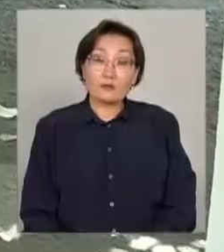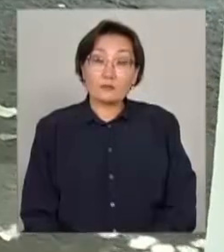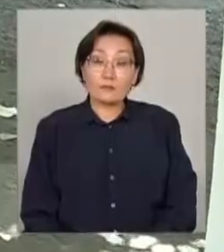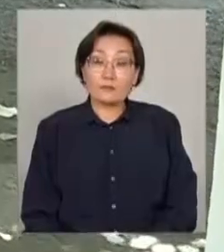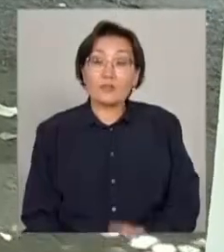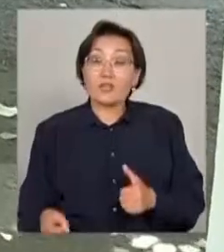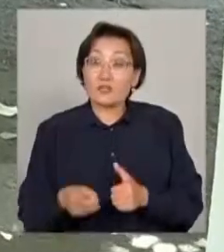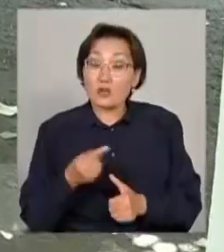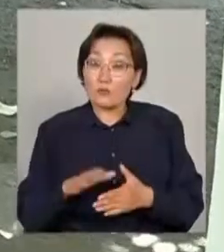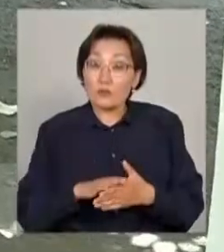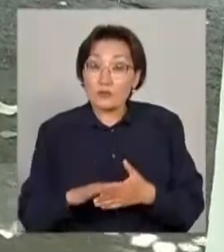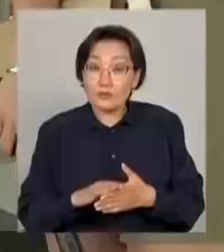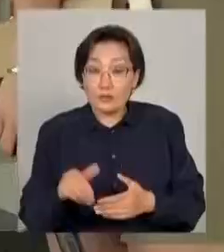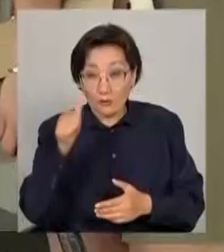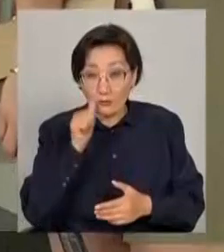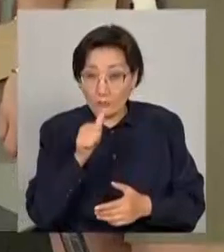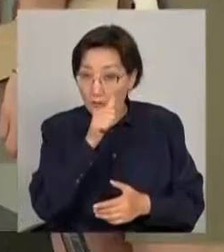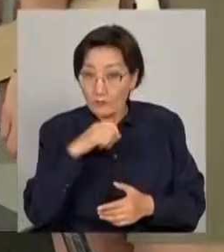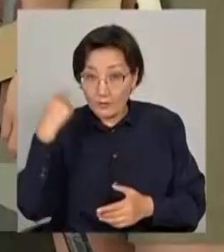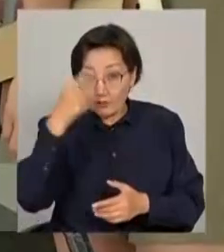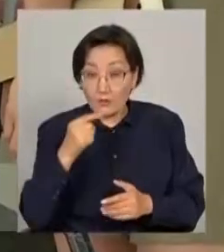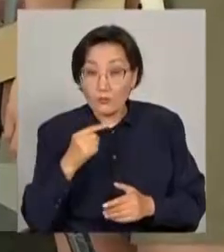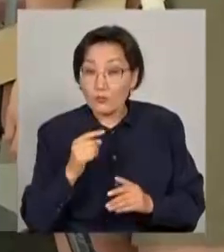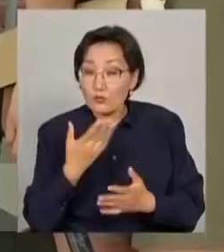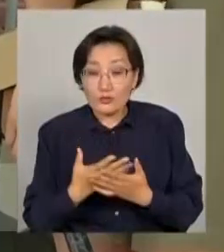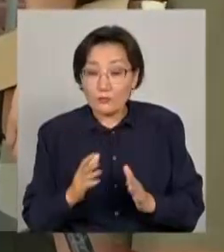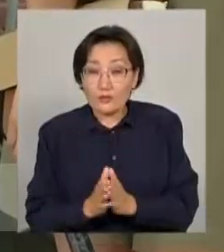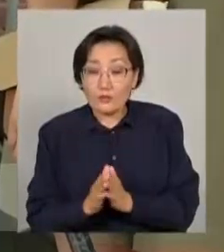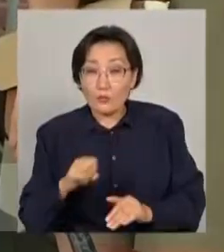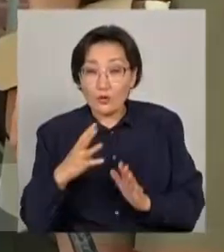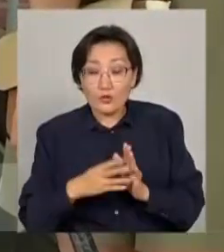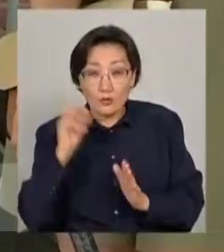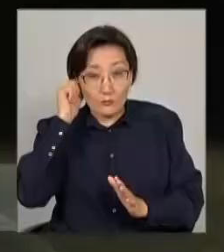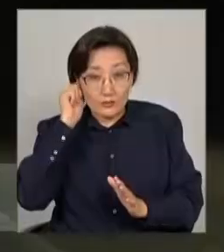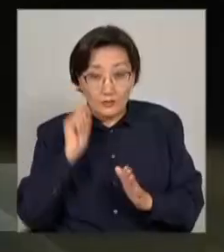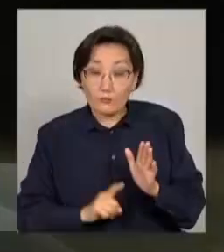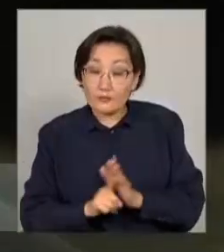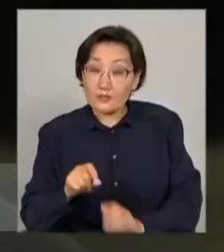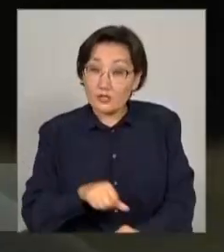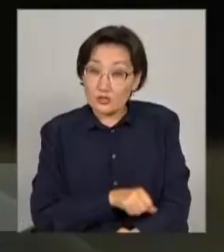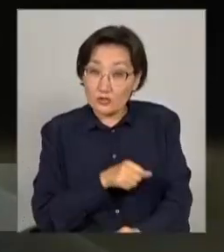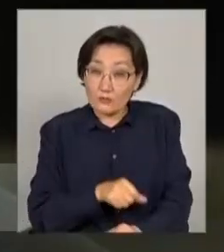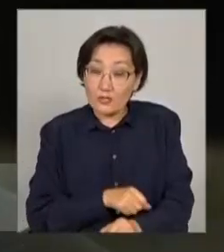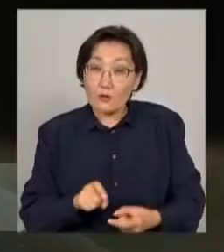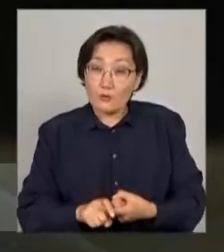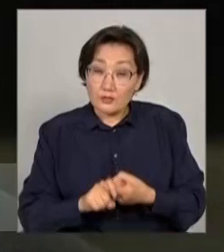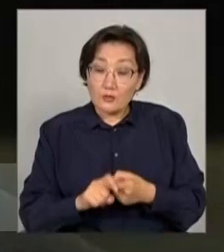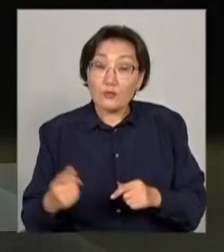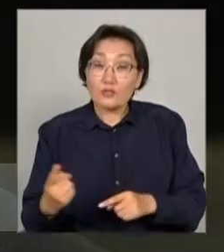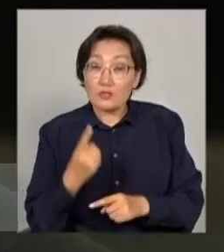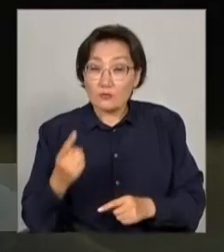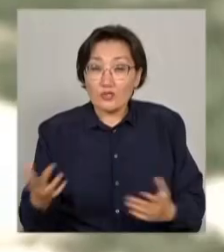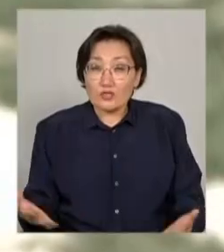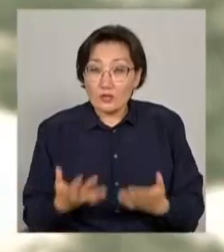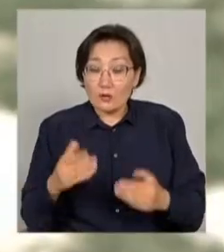Аты жөнін жасырып, бет жүзін көрсетпеуді сұраған азаматты 19 жасынан бастап, есірткі дейтін есерзат еліткен. Алғашында жеңіл